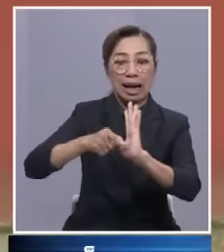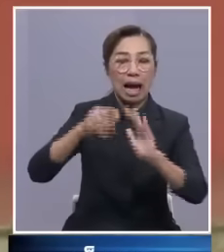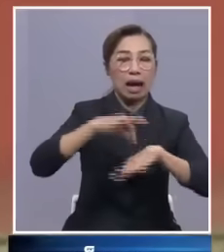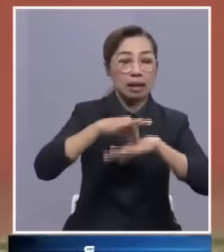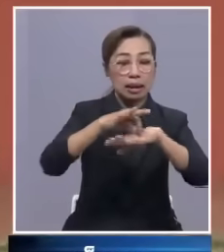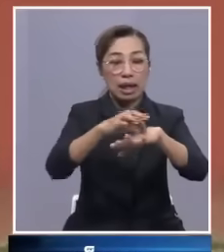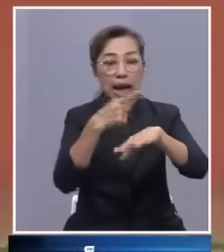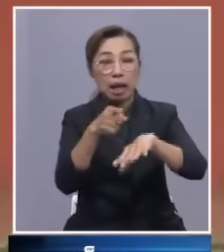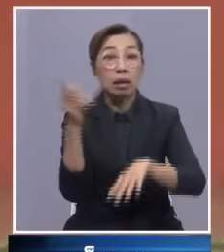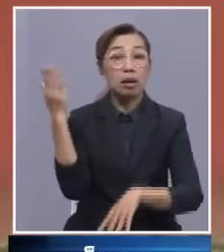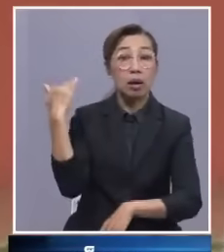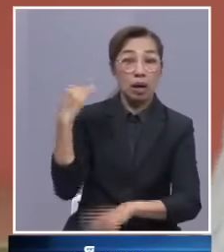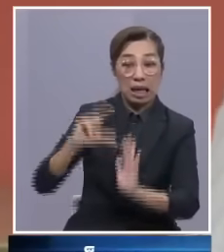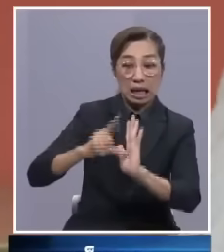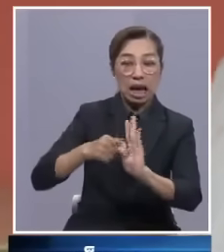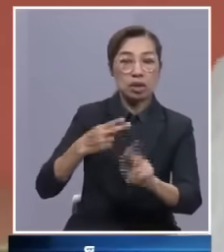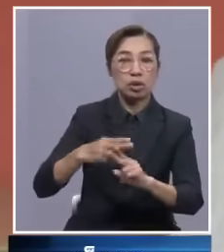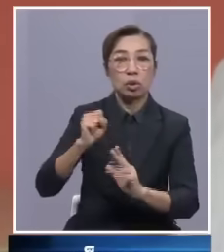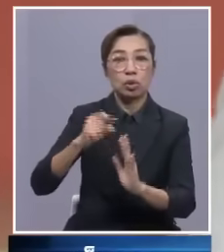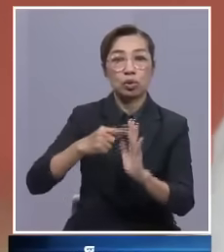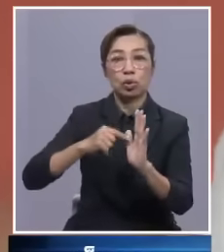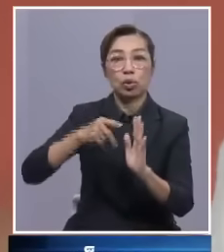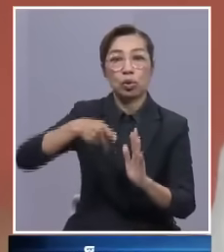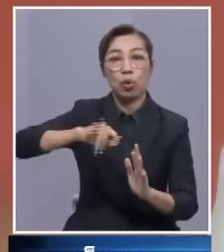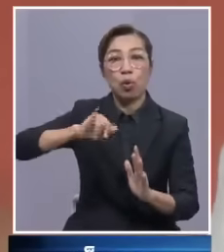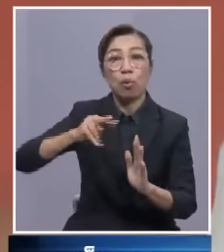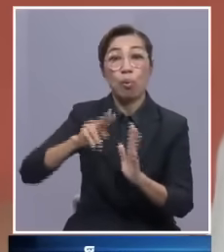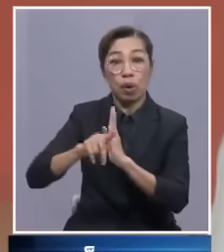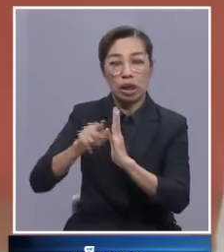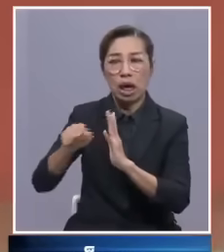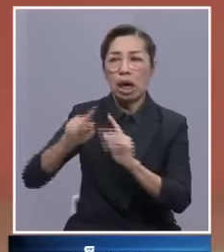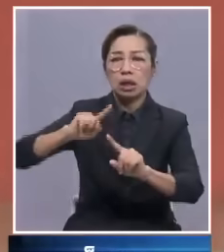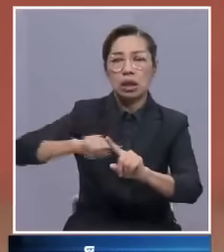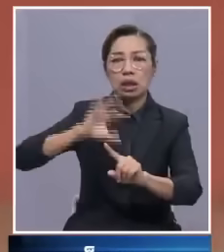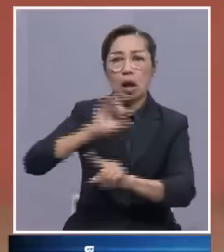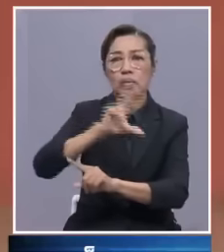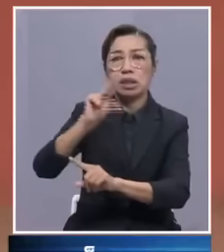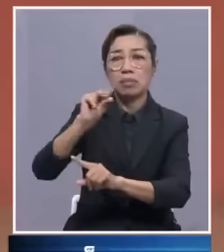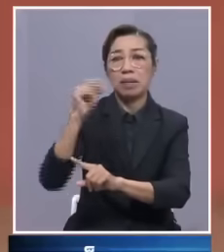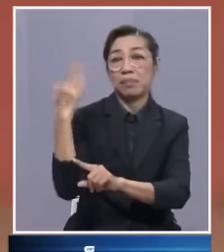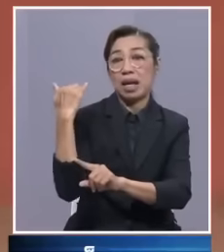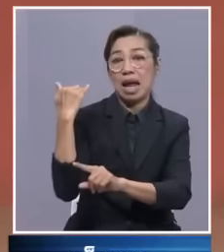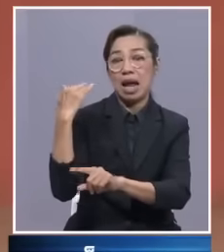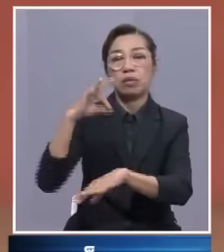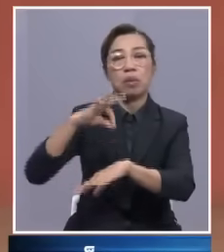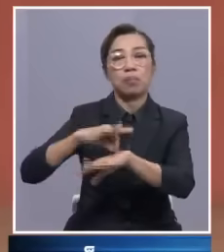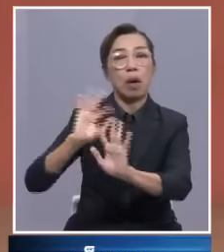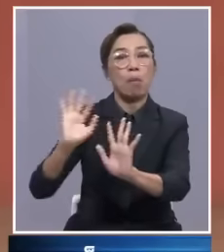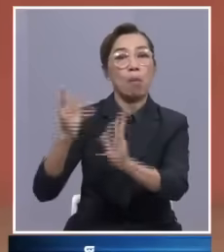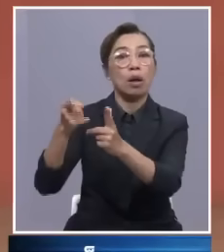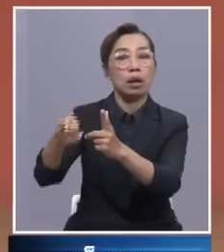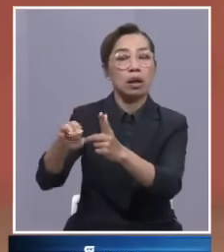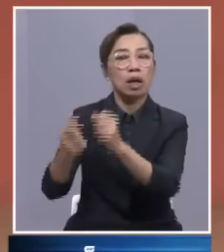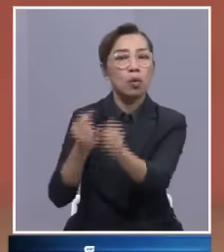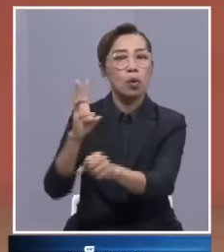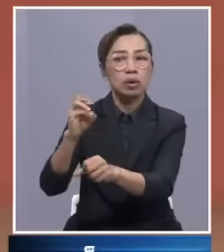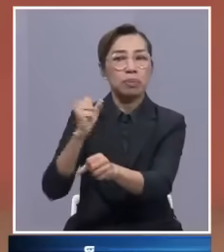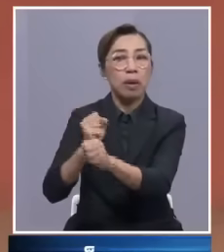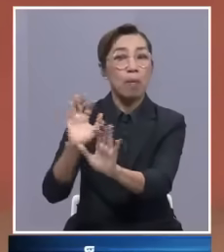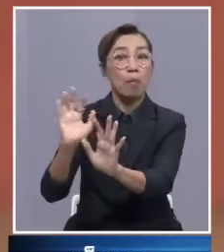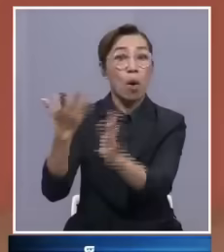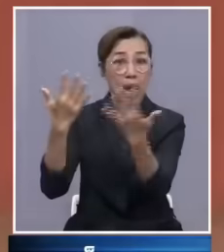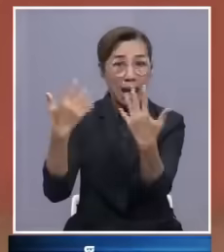พจน์มาลานิยมที่เกษียณอายุไปคือท่านเกษียณไปตั้งแต่30กันยาที่ผ่านมาแล้ว นี่เว้นมานานโอ้ยเป็นเดือนอะ